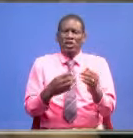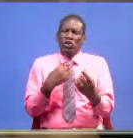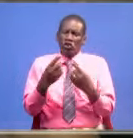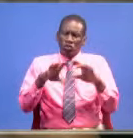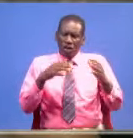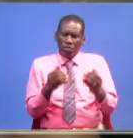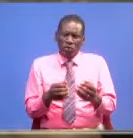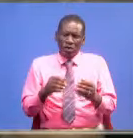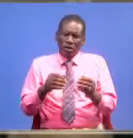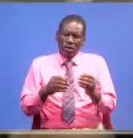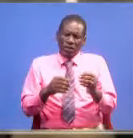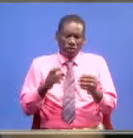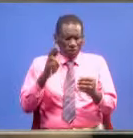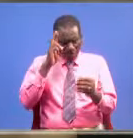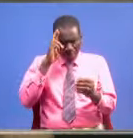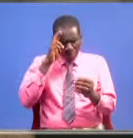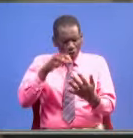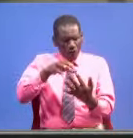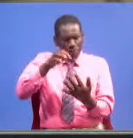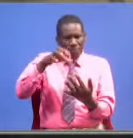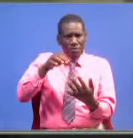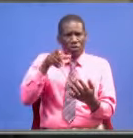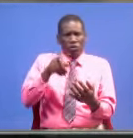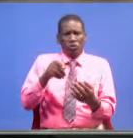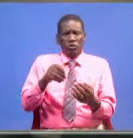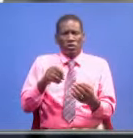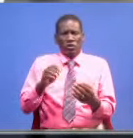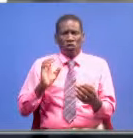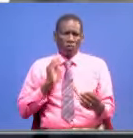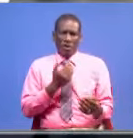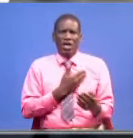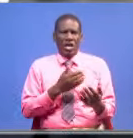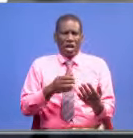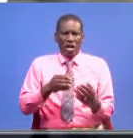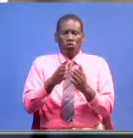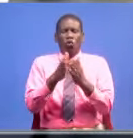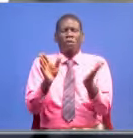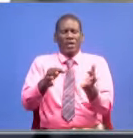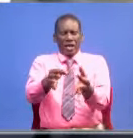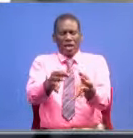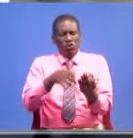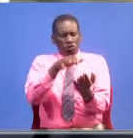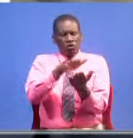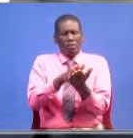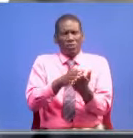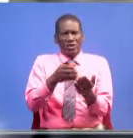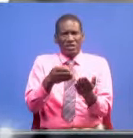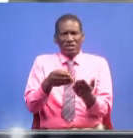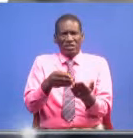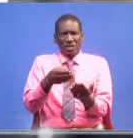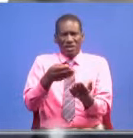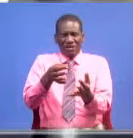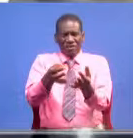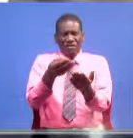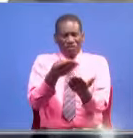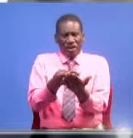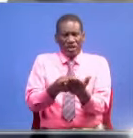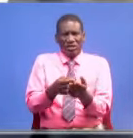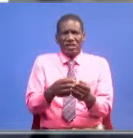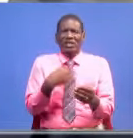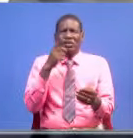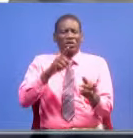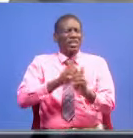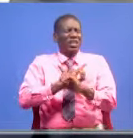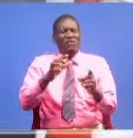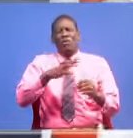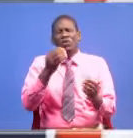wasimamizi wa mpango huo na kufungua akaunti ya kuweka fedha hizo za elimu ilikuwa feki, akidai kuwa hakuhudhuria